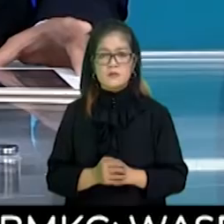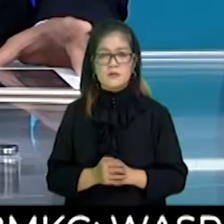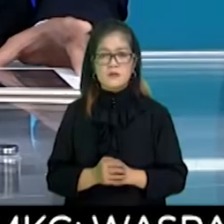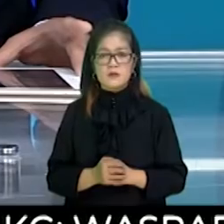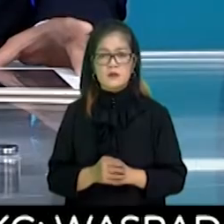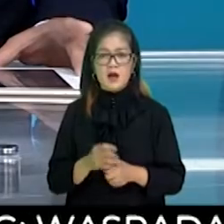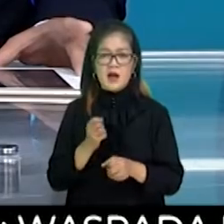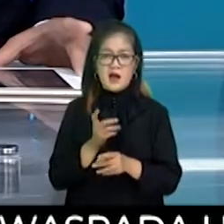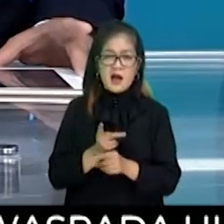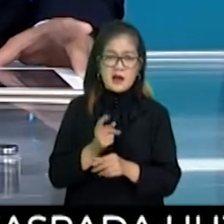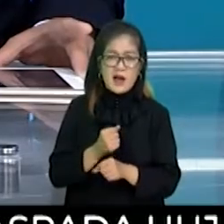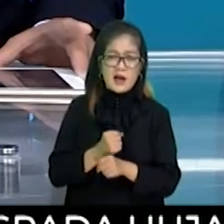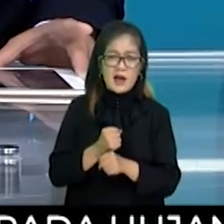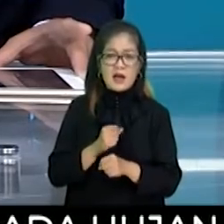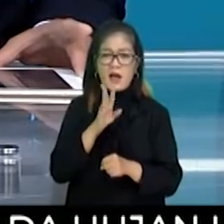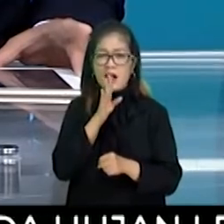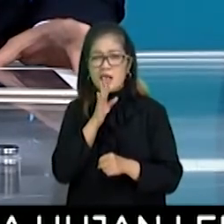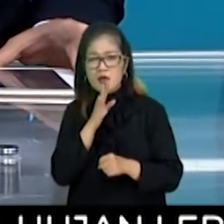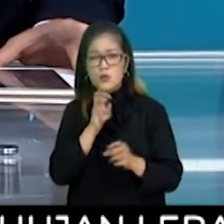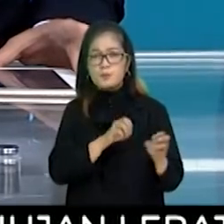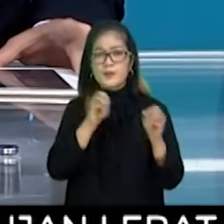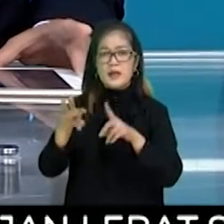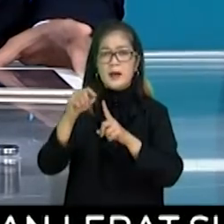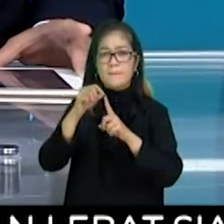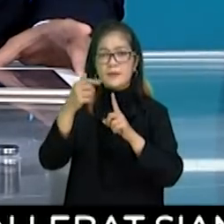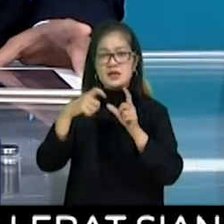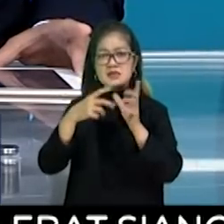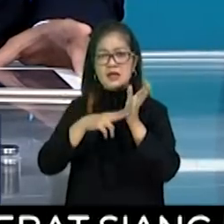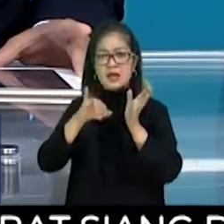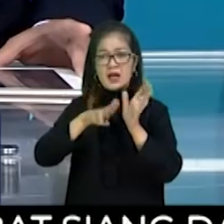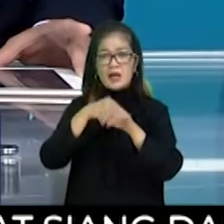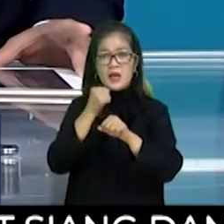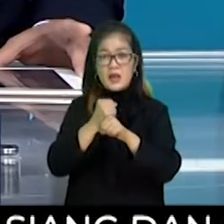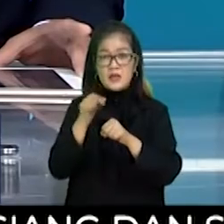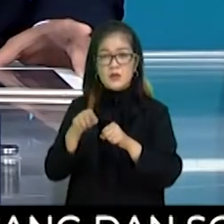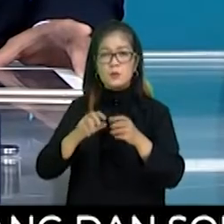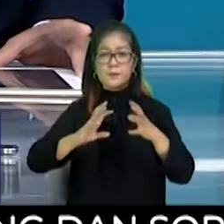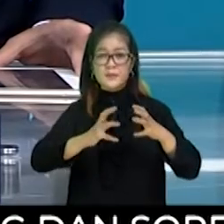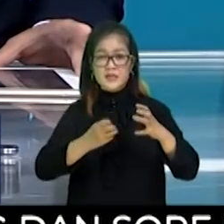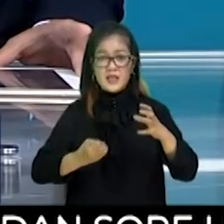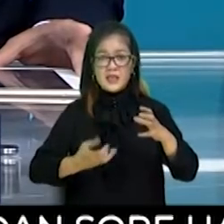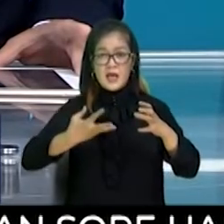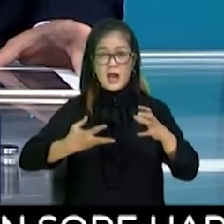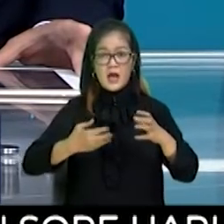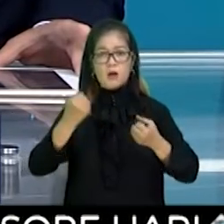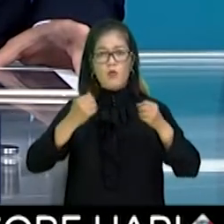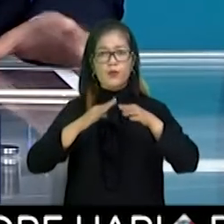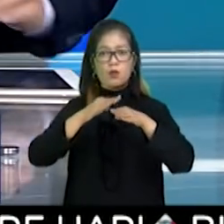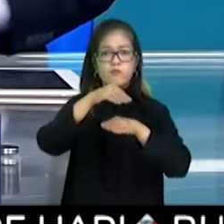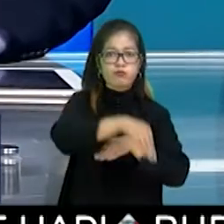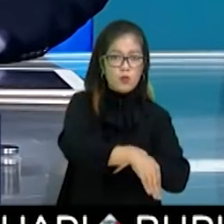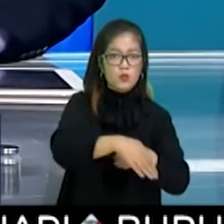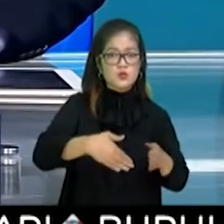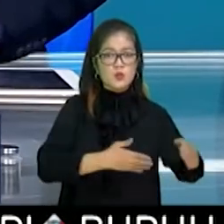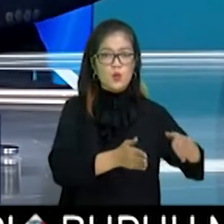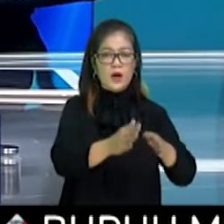Hai bere bere keliru memindahkan persneleng saat menyalakan mesin sebuah mobil tercebur ke dalam Sungai di Bekasi Jawa Barat karena